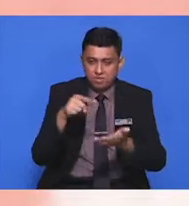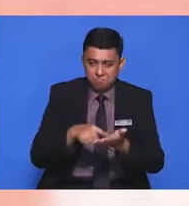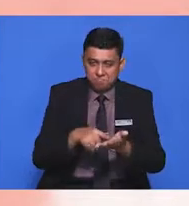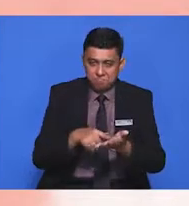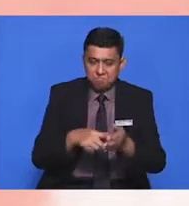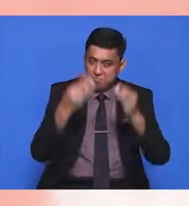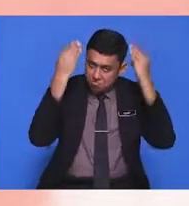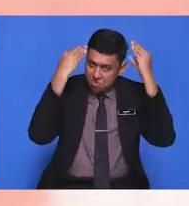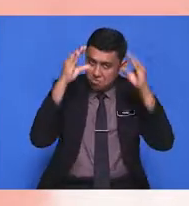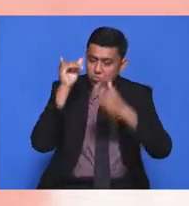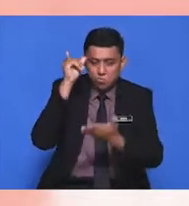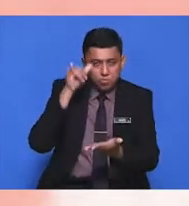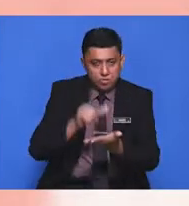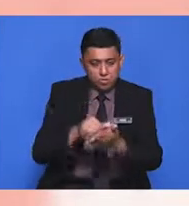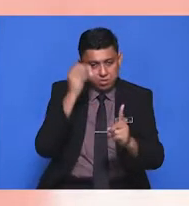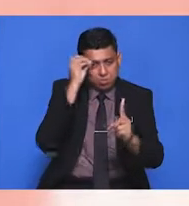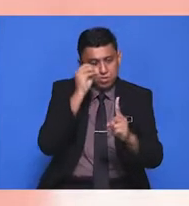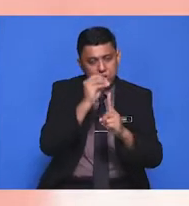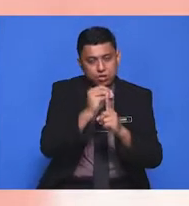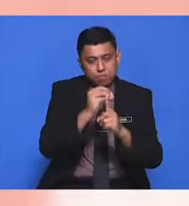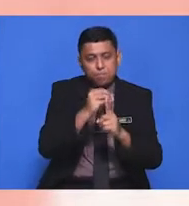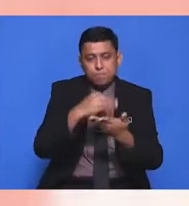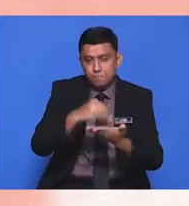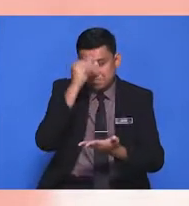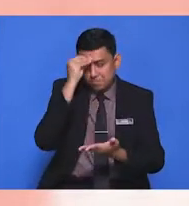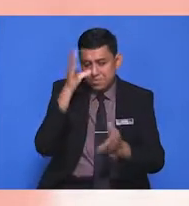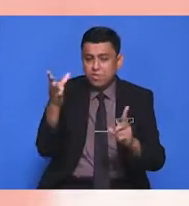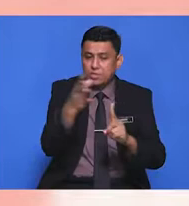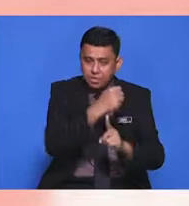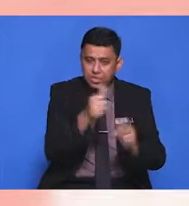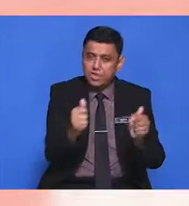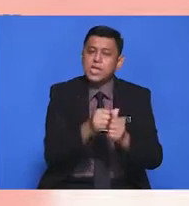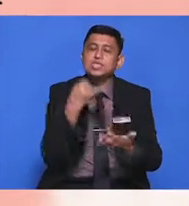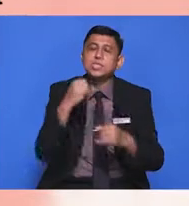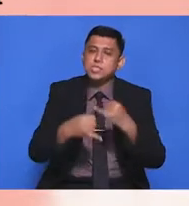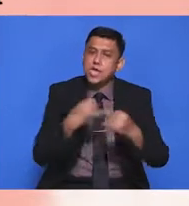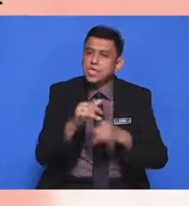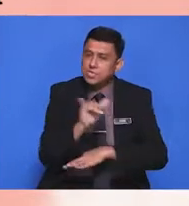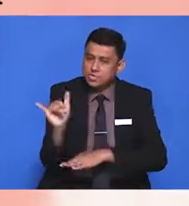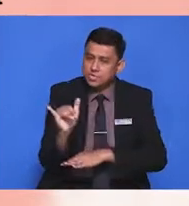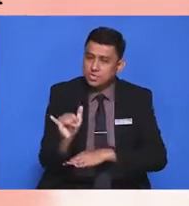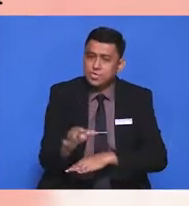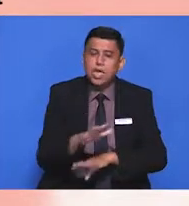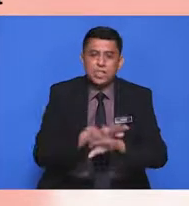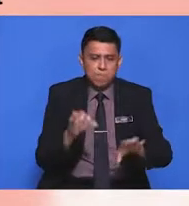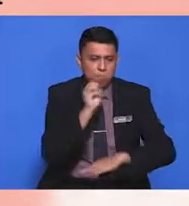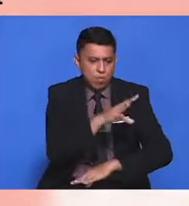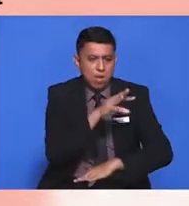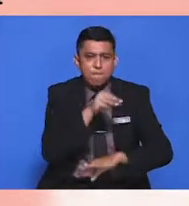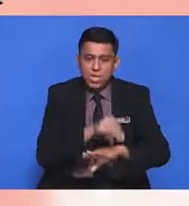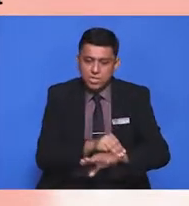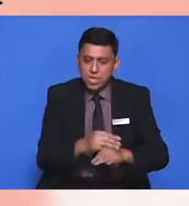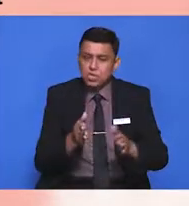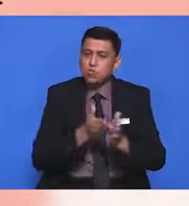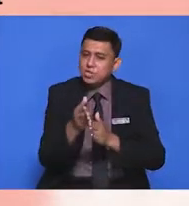amat yakin bahawa objektif pembelajaran kita yang kedua telah tercapai dengan jayanya. Tanpa membuang masa, kita teruskan